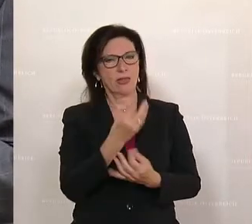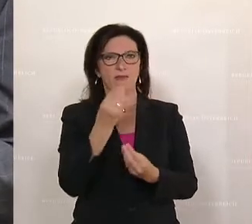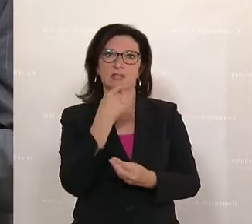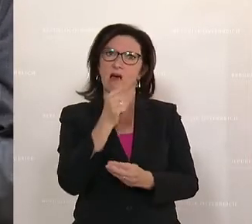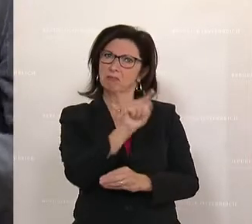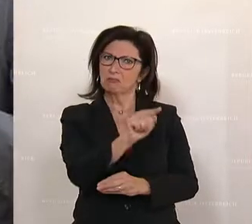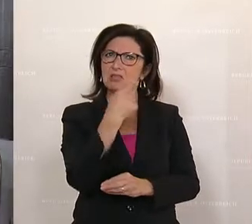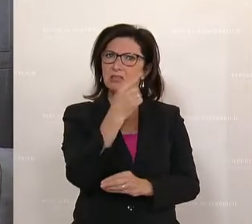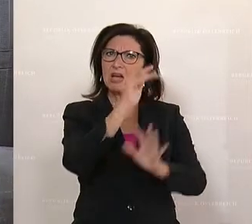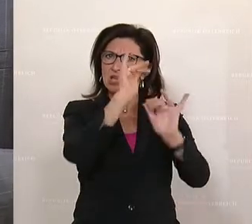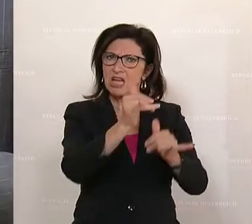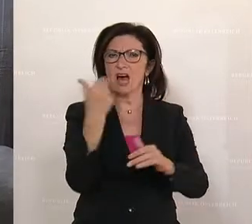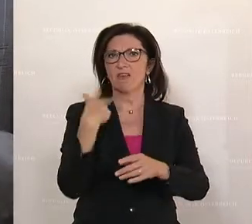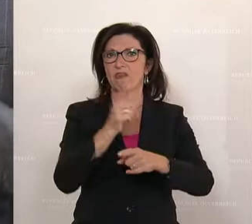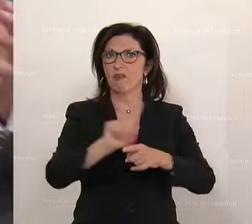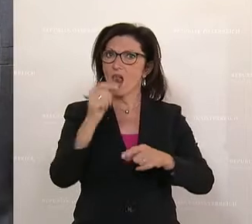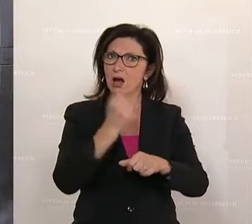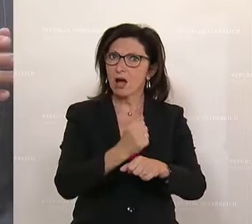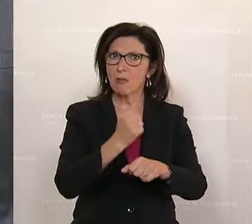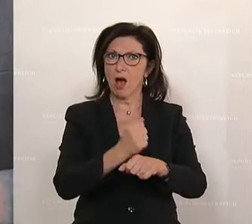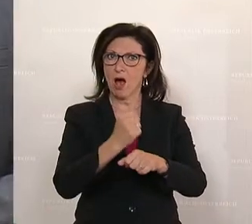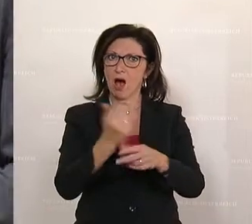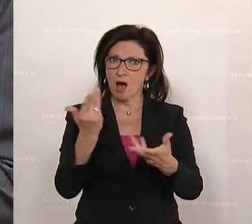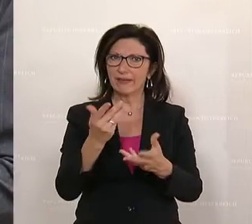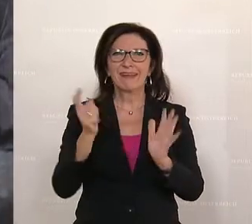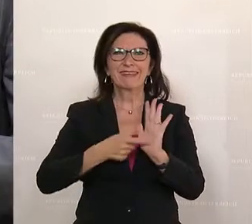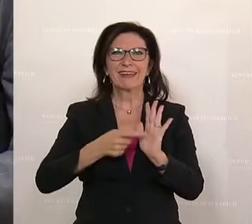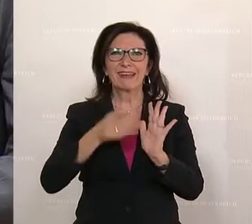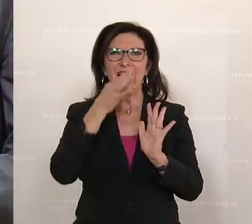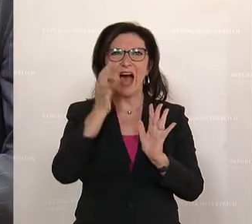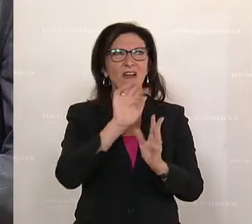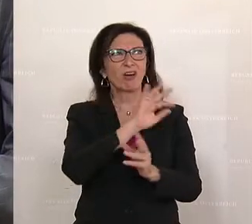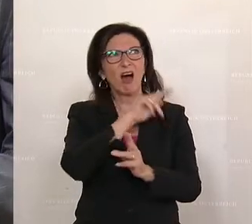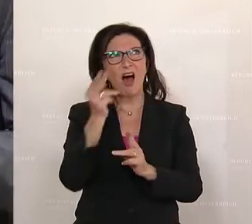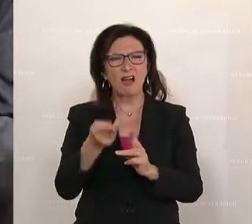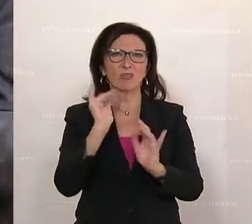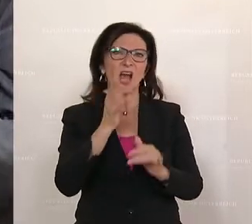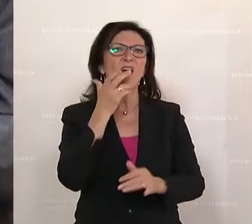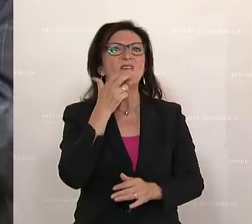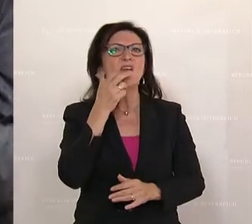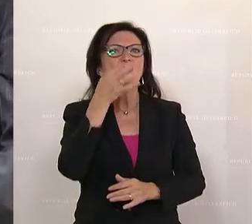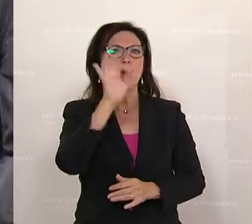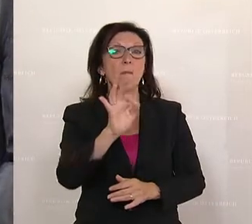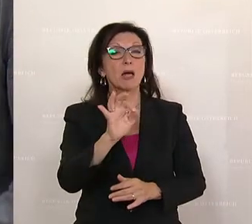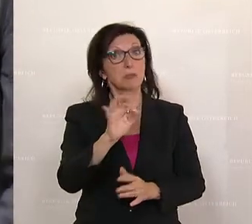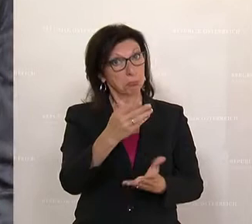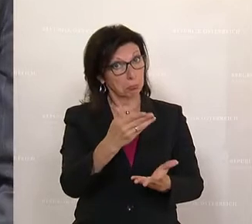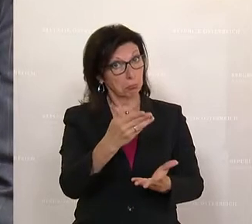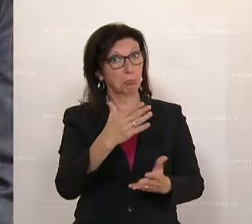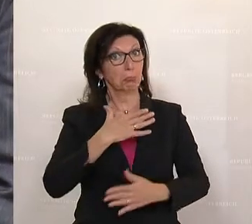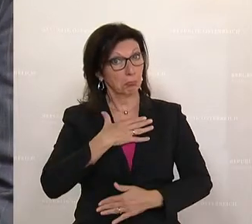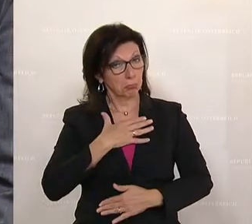dass Sie sagen, ja, wir haben einen Fehler gemacht bei der Beantwortung dieser dringlichen Anfrage. Ja, wir wollen das verbessern. Ich glaube, das soll man hier